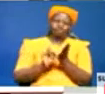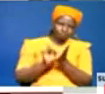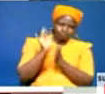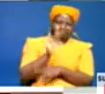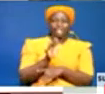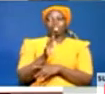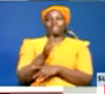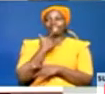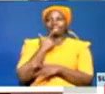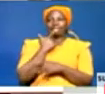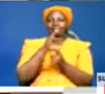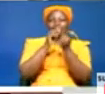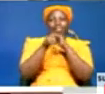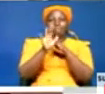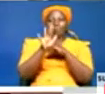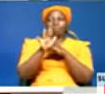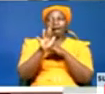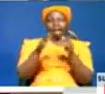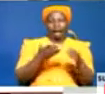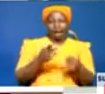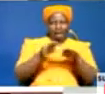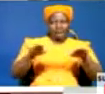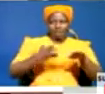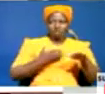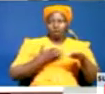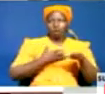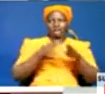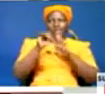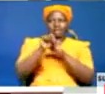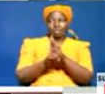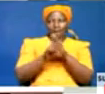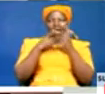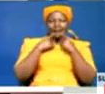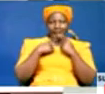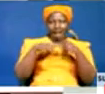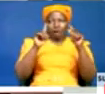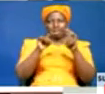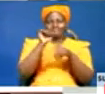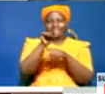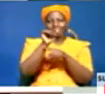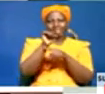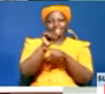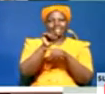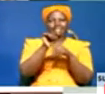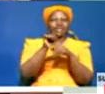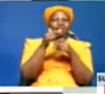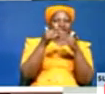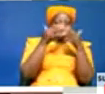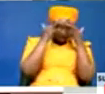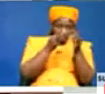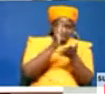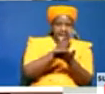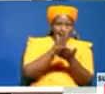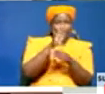wa ardhi na kutangaza hatua hiyo iliyogawanya mashamba matano ya ufugaji kuwa haramu na kinyume cha sheria. Kundi hilo